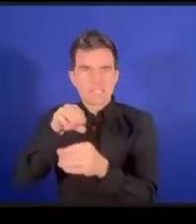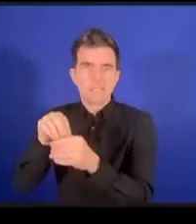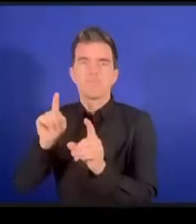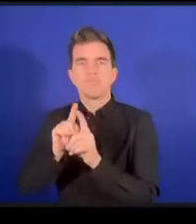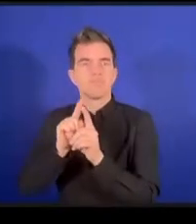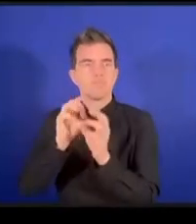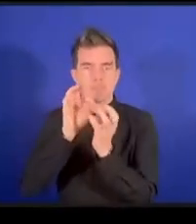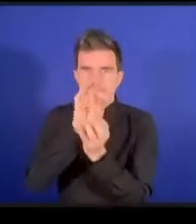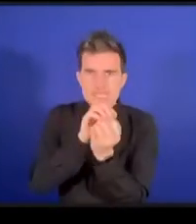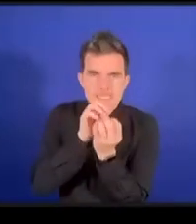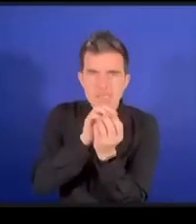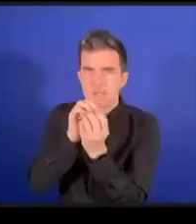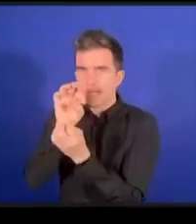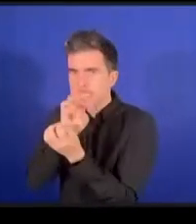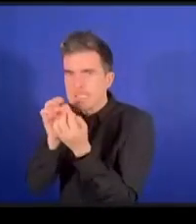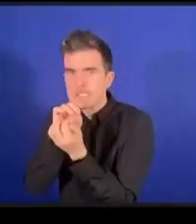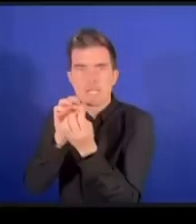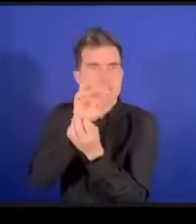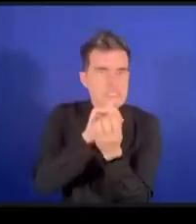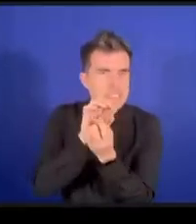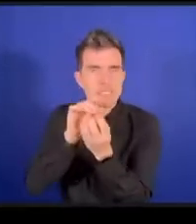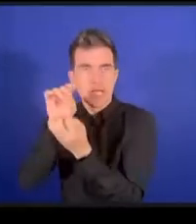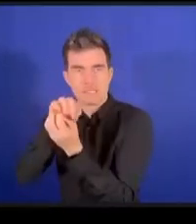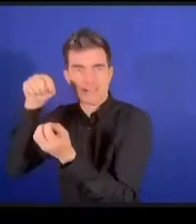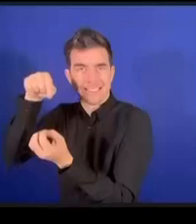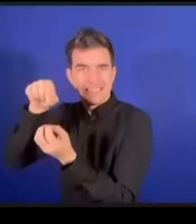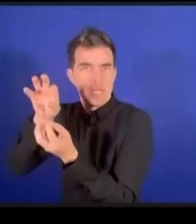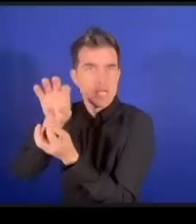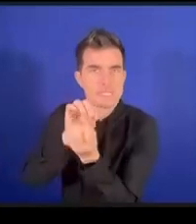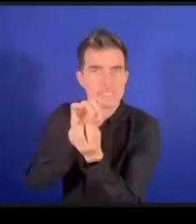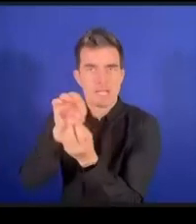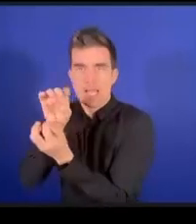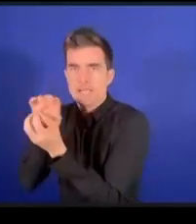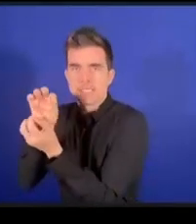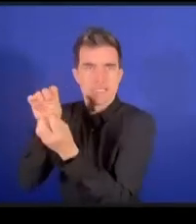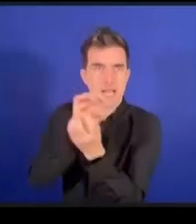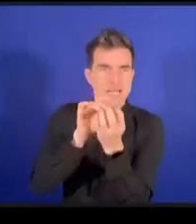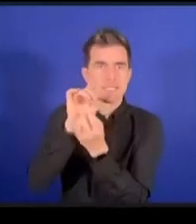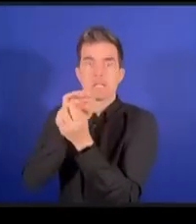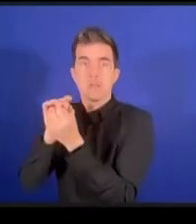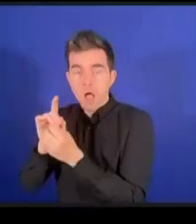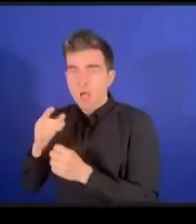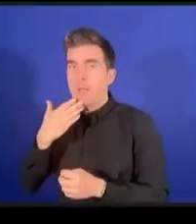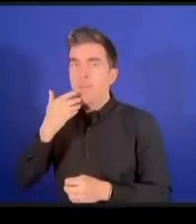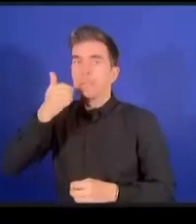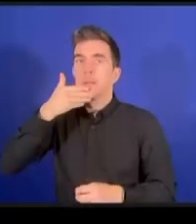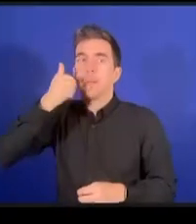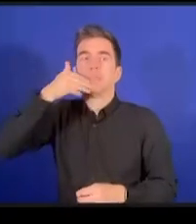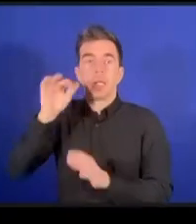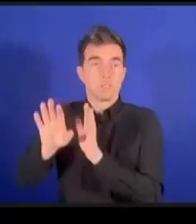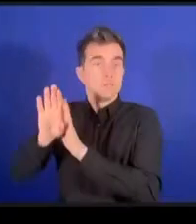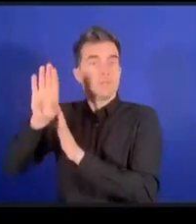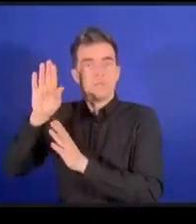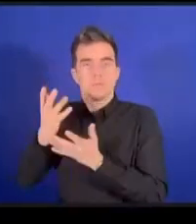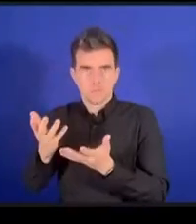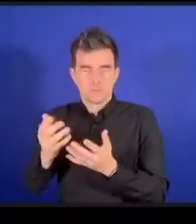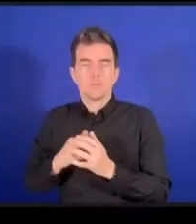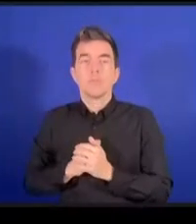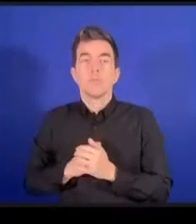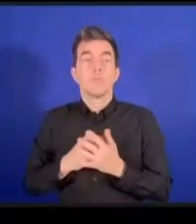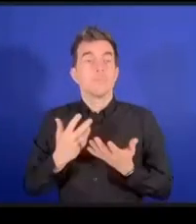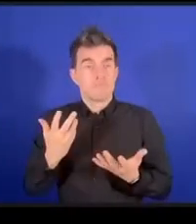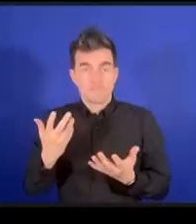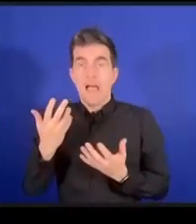интеллекта в количественных расчётах которые проходят в интернете и